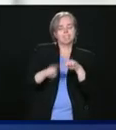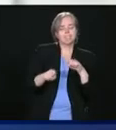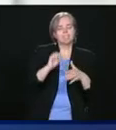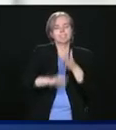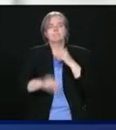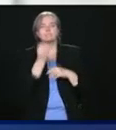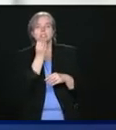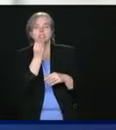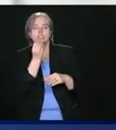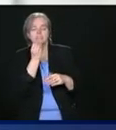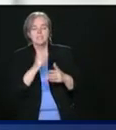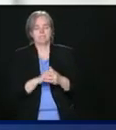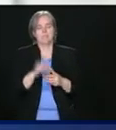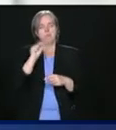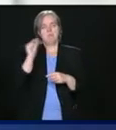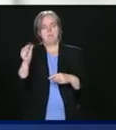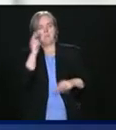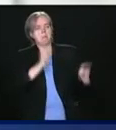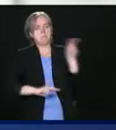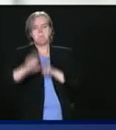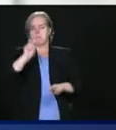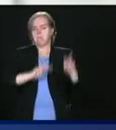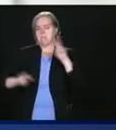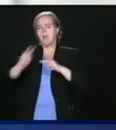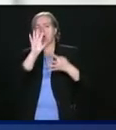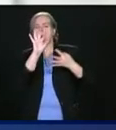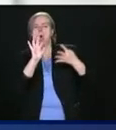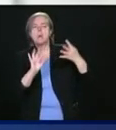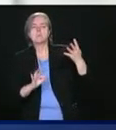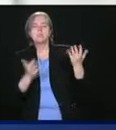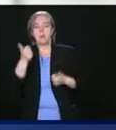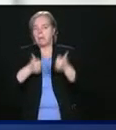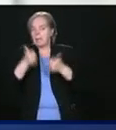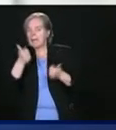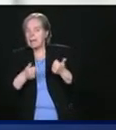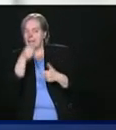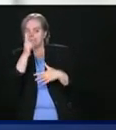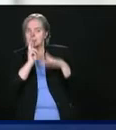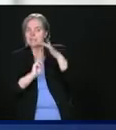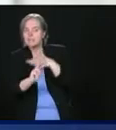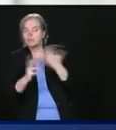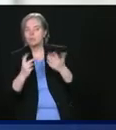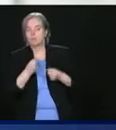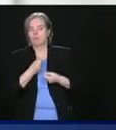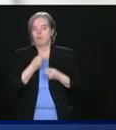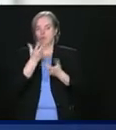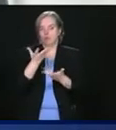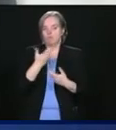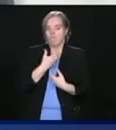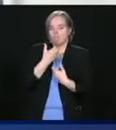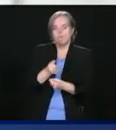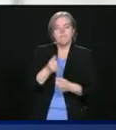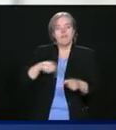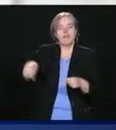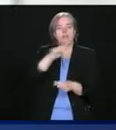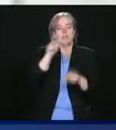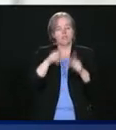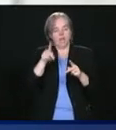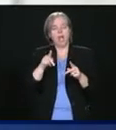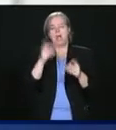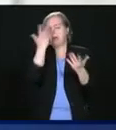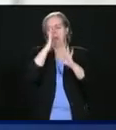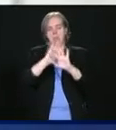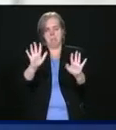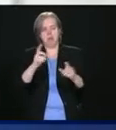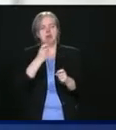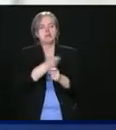avons entendu que le gouvernement fédéral étudie toutes les options. Quelles sont ces options pour rassurer les Canadiens et leur dire qu'ils seront en